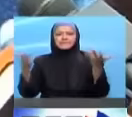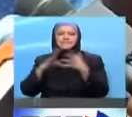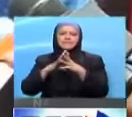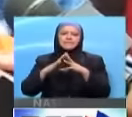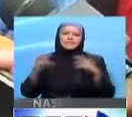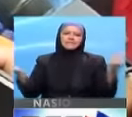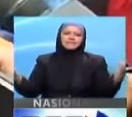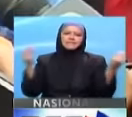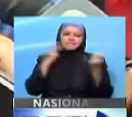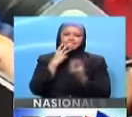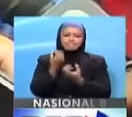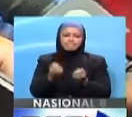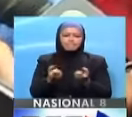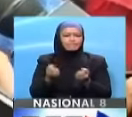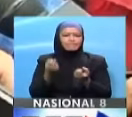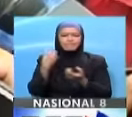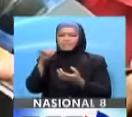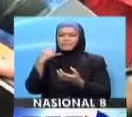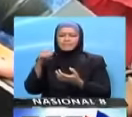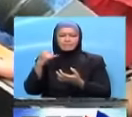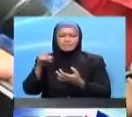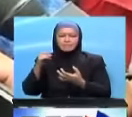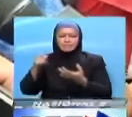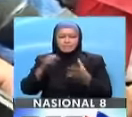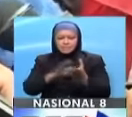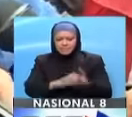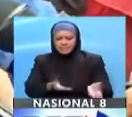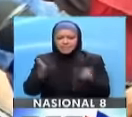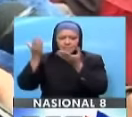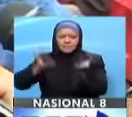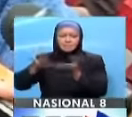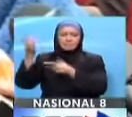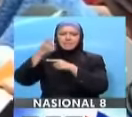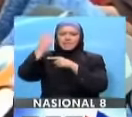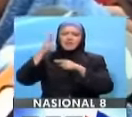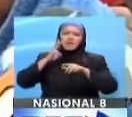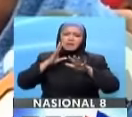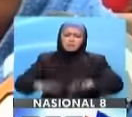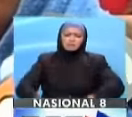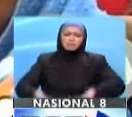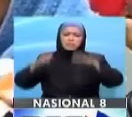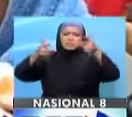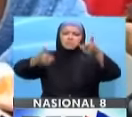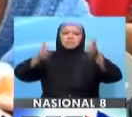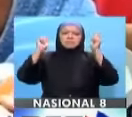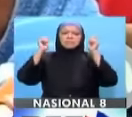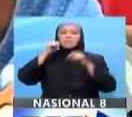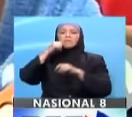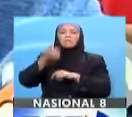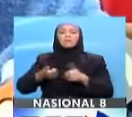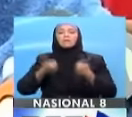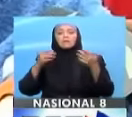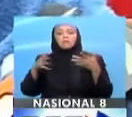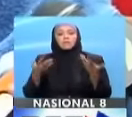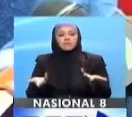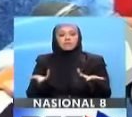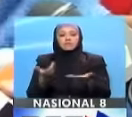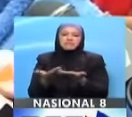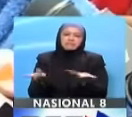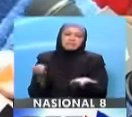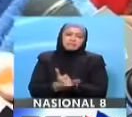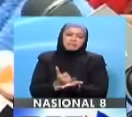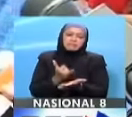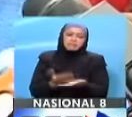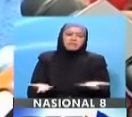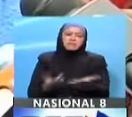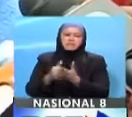nak naik kan? Tak sempat lah ayam naik, cepat kan penuh lagi. Esok ayam macam mana? Duduk sini lah, tak